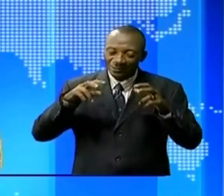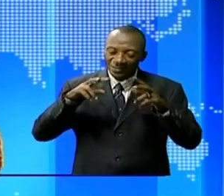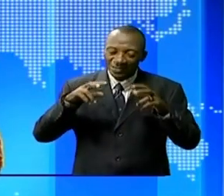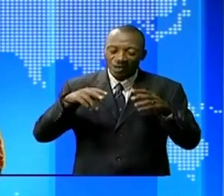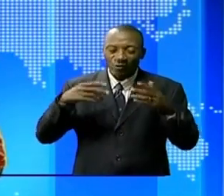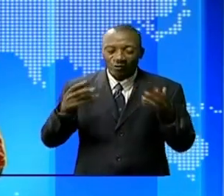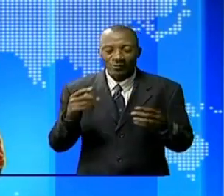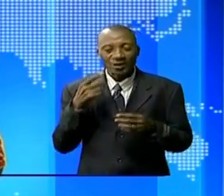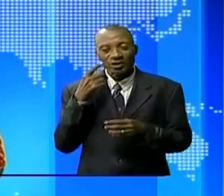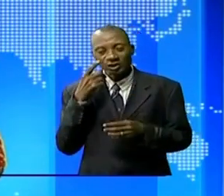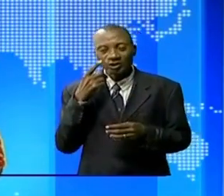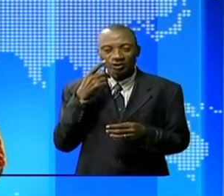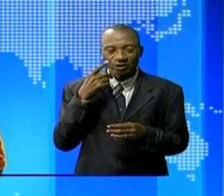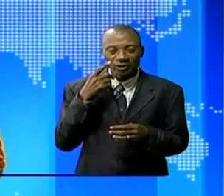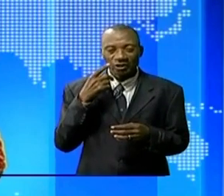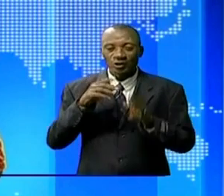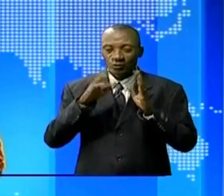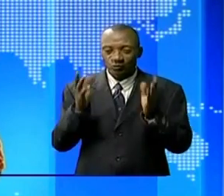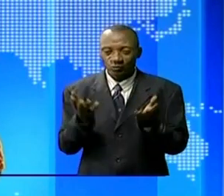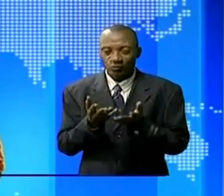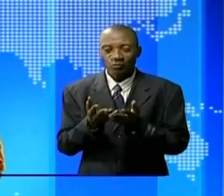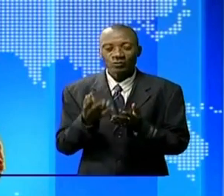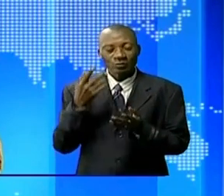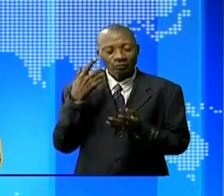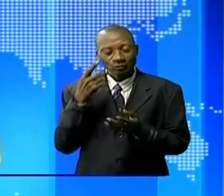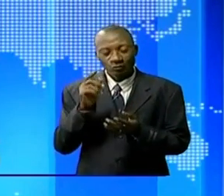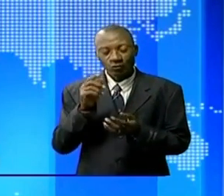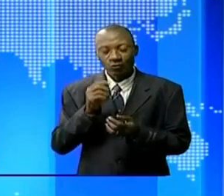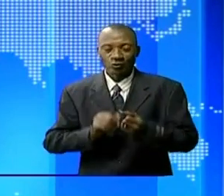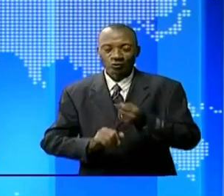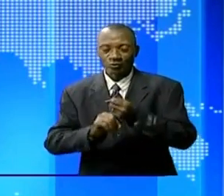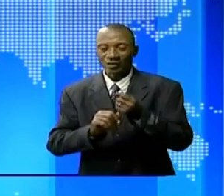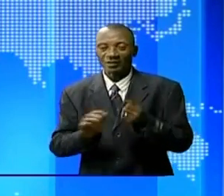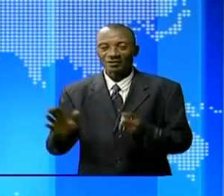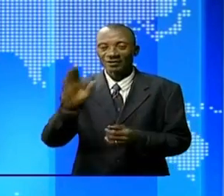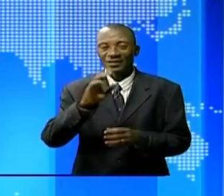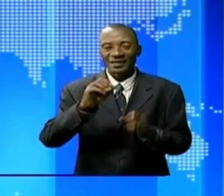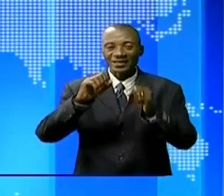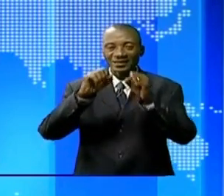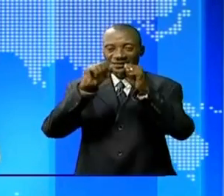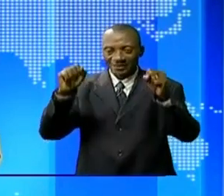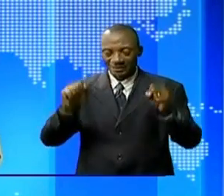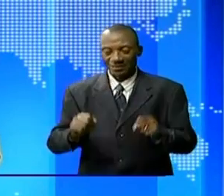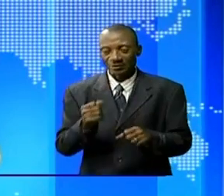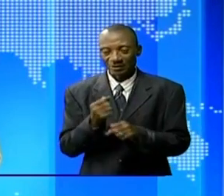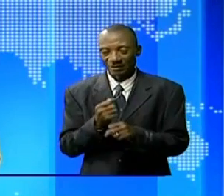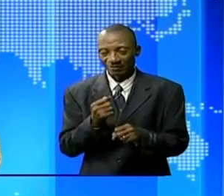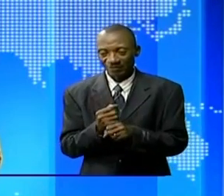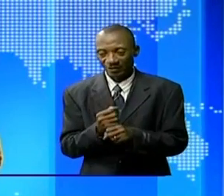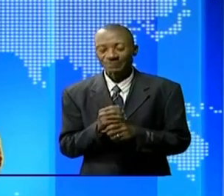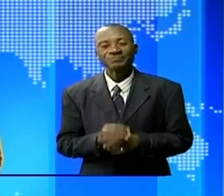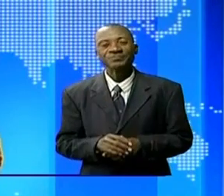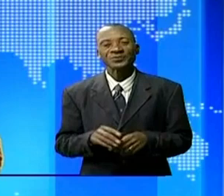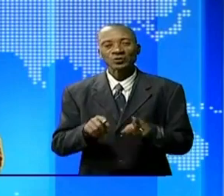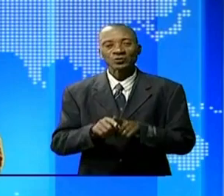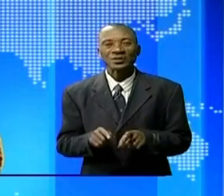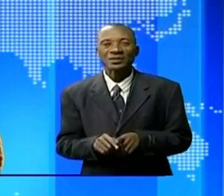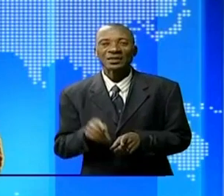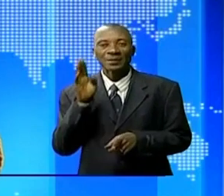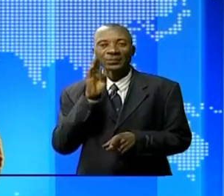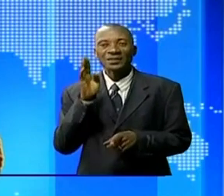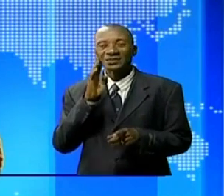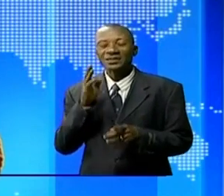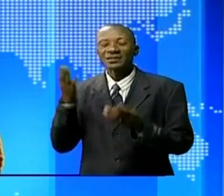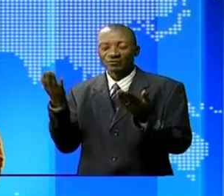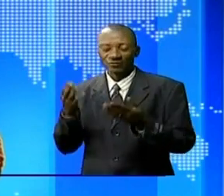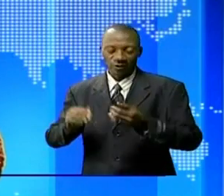moyens de l'applicabilité de leur soutient aussi la belgique qu'on veut apporter son expertise à la république démocratique du